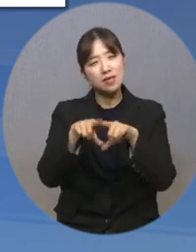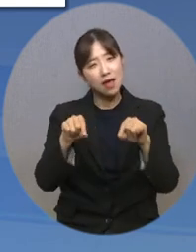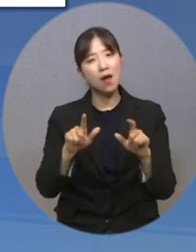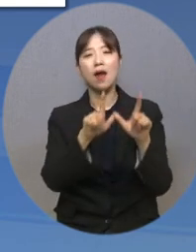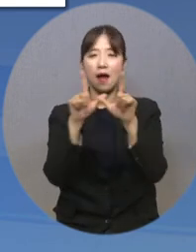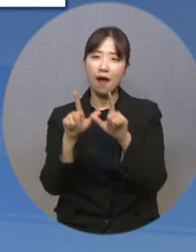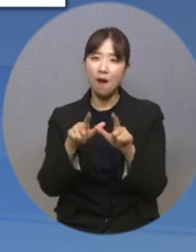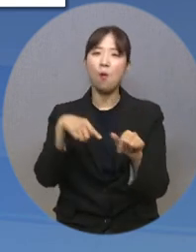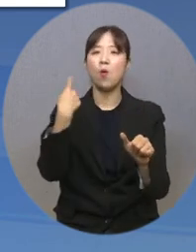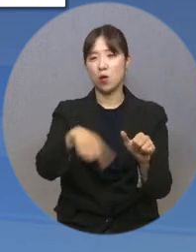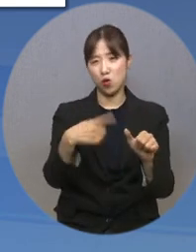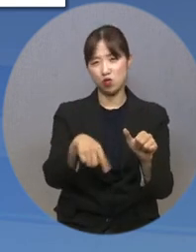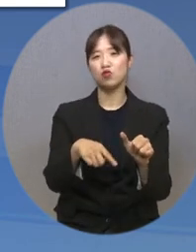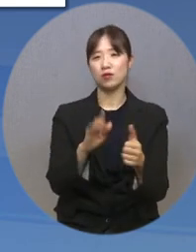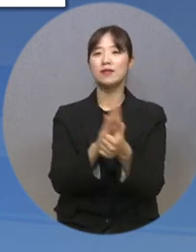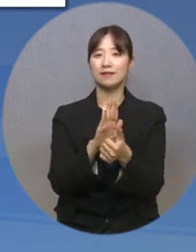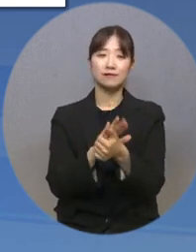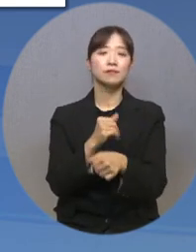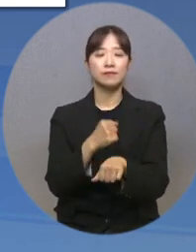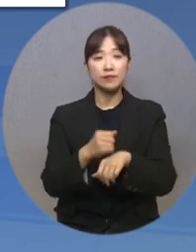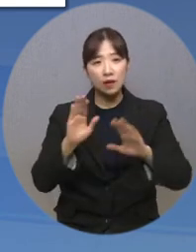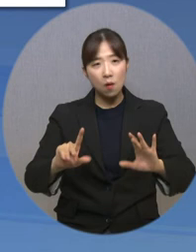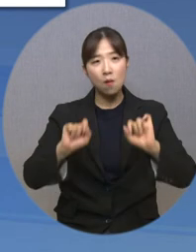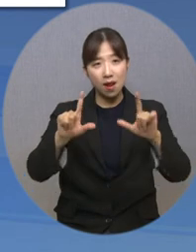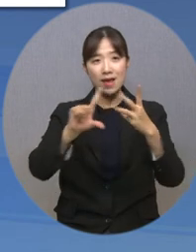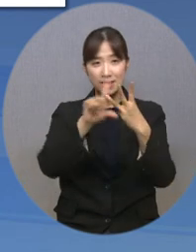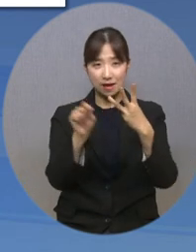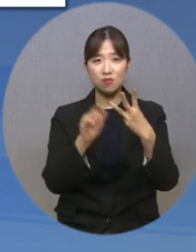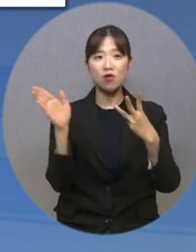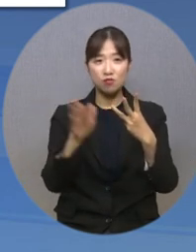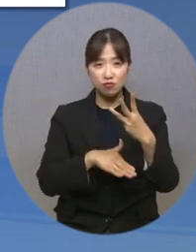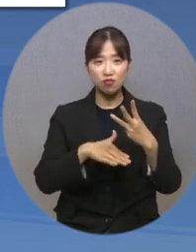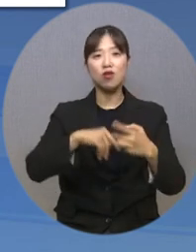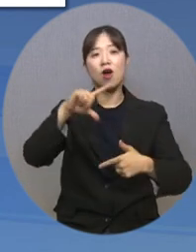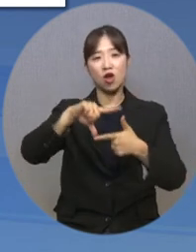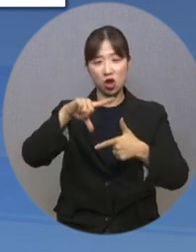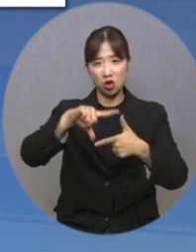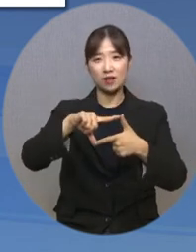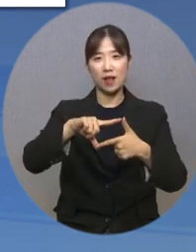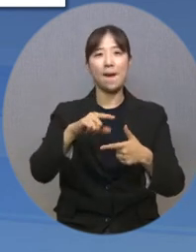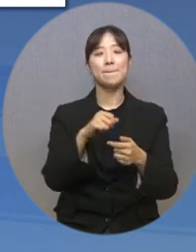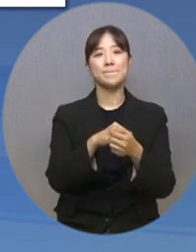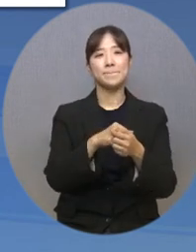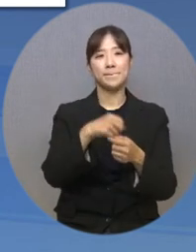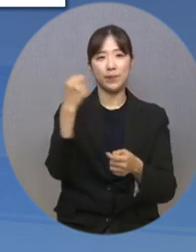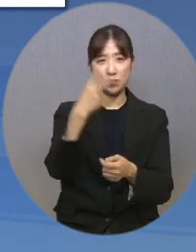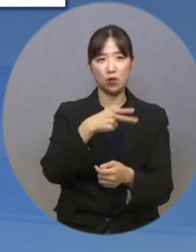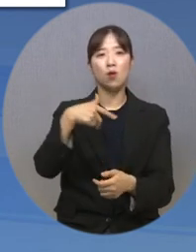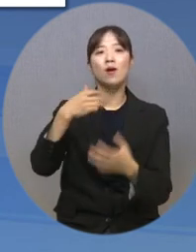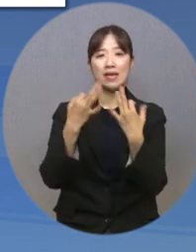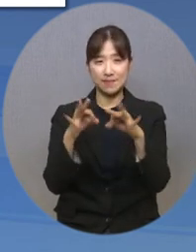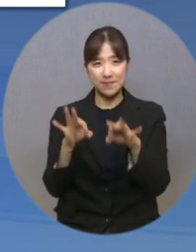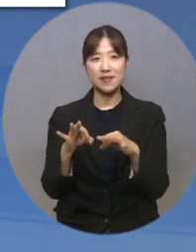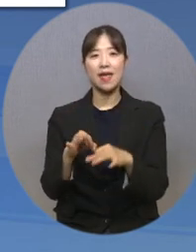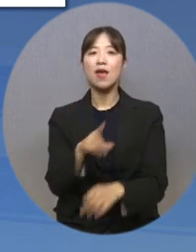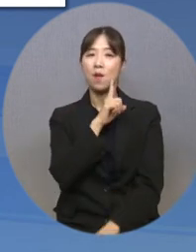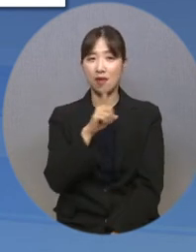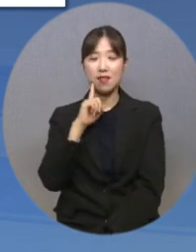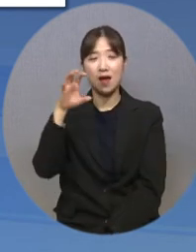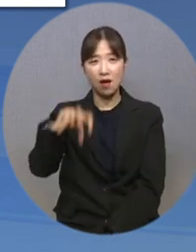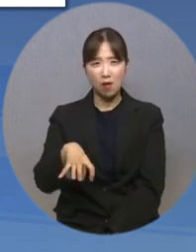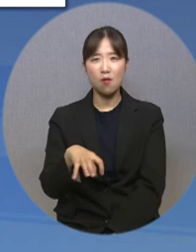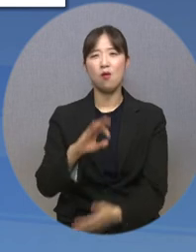내용을 골자로 하고 있습니다. 올해 3월부터는 경남 거제시와 전북 김제시, 충북 괴산군 등에서